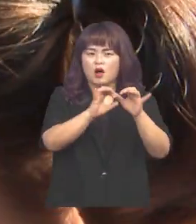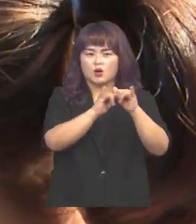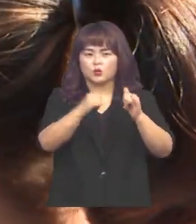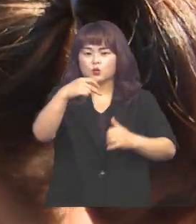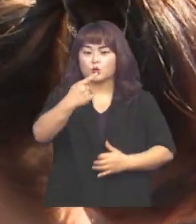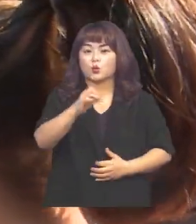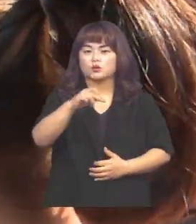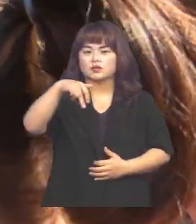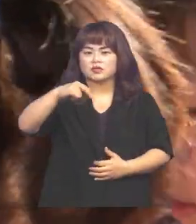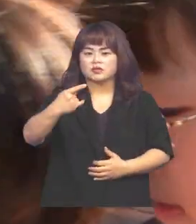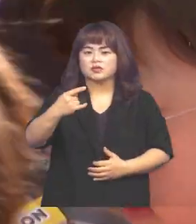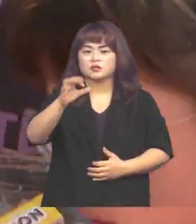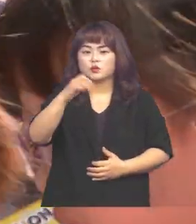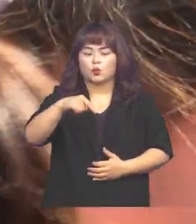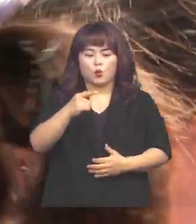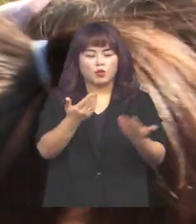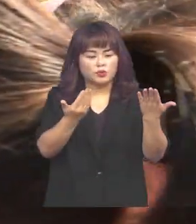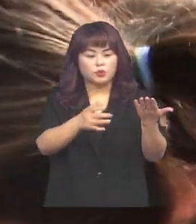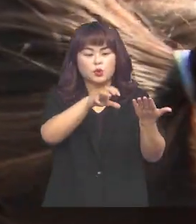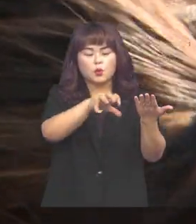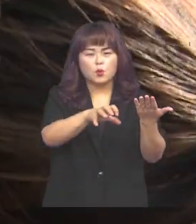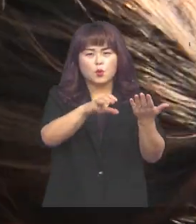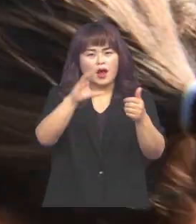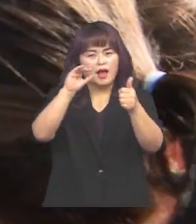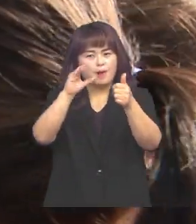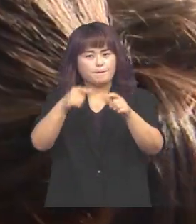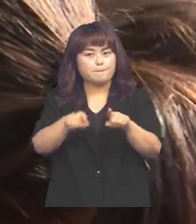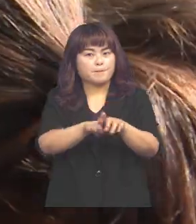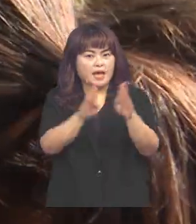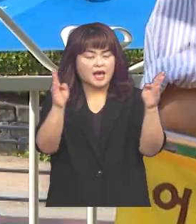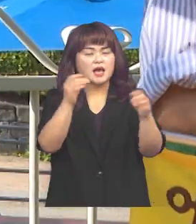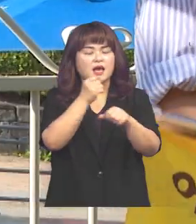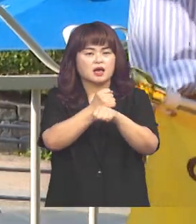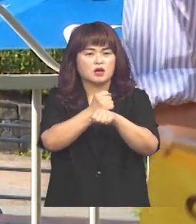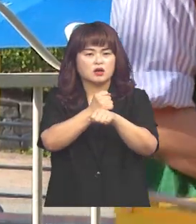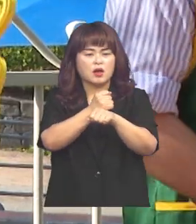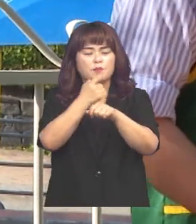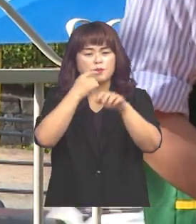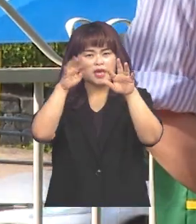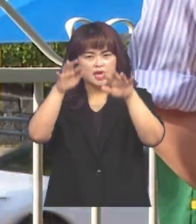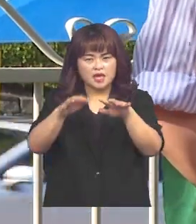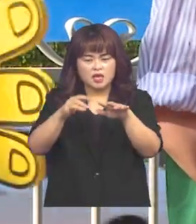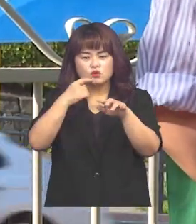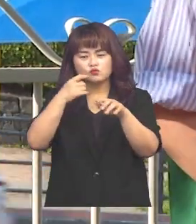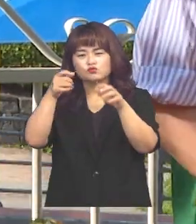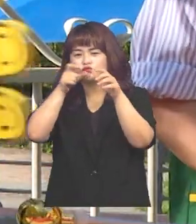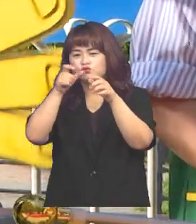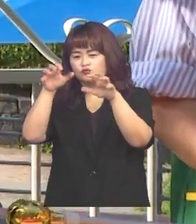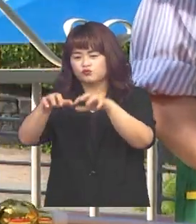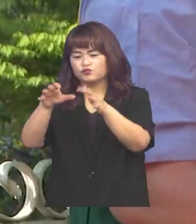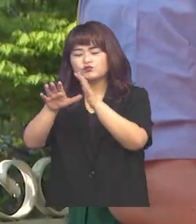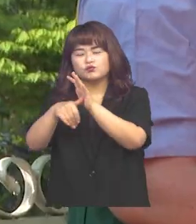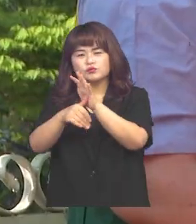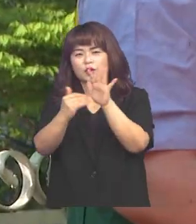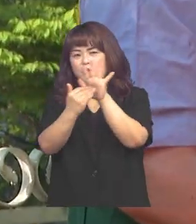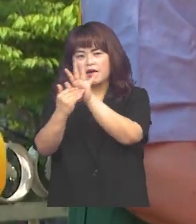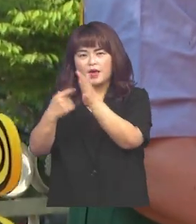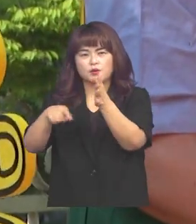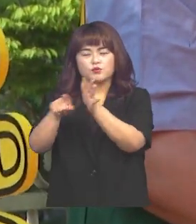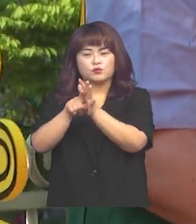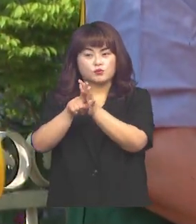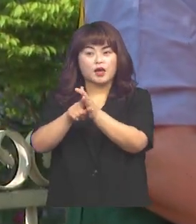관계자들은 동진원공원 산책로에 폐쇄회로 TV 설치 확대 및 빗길, 눈길 대비 통학로 사고 예방 대책